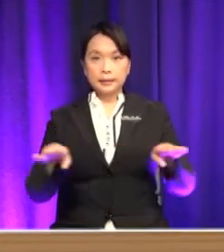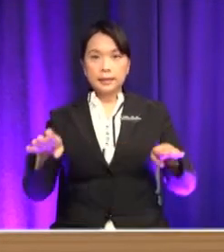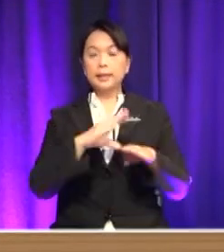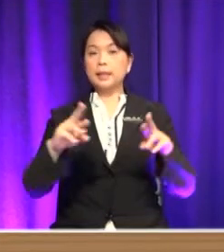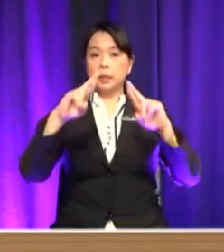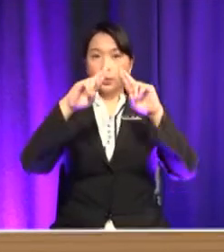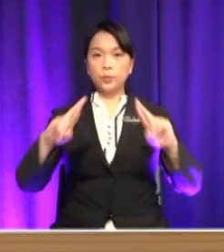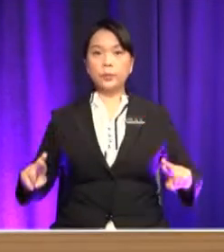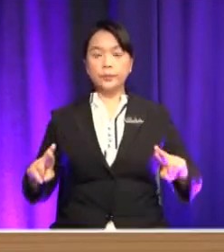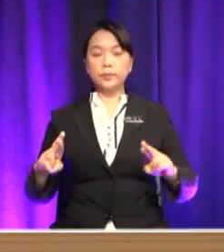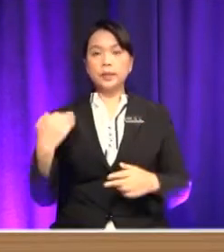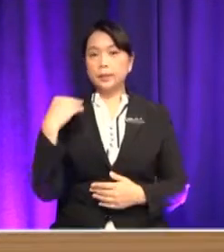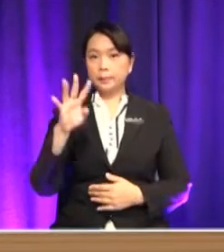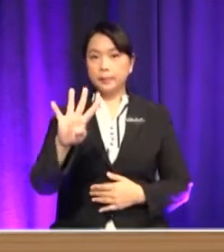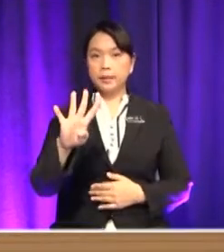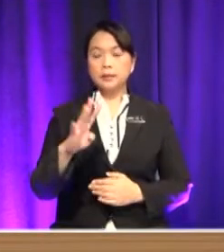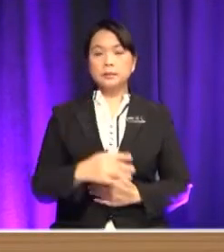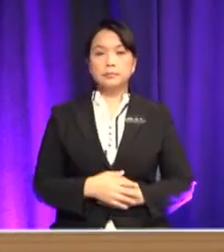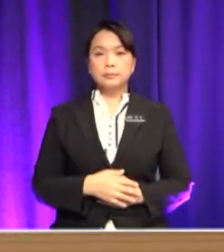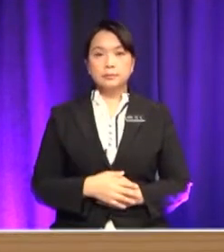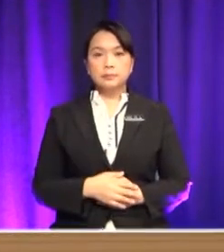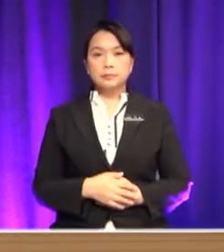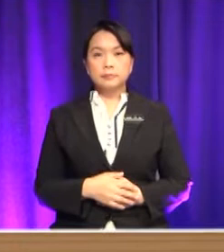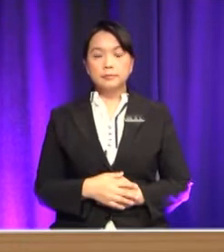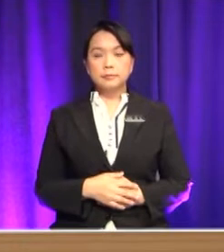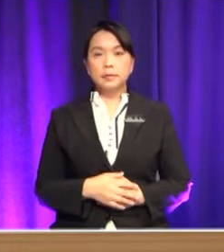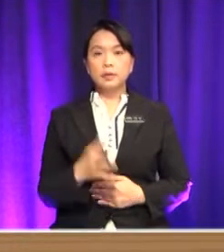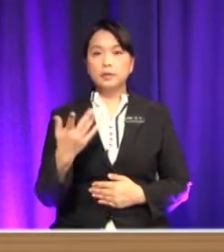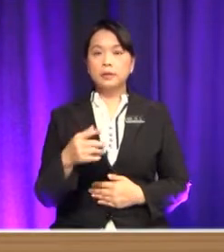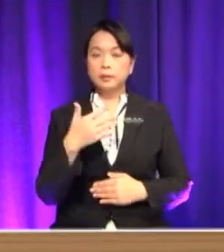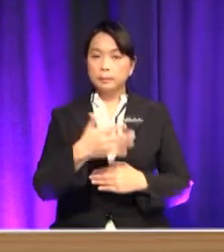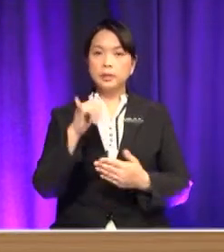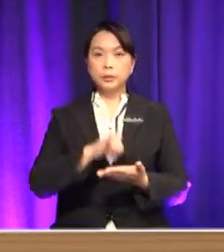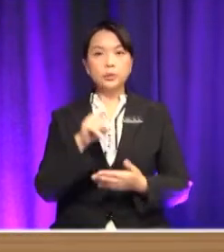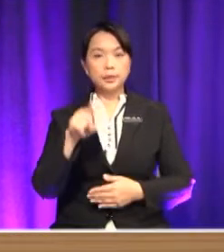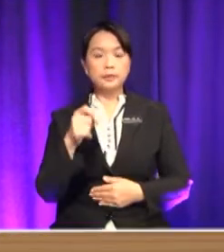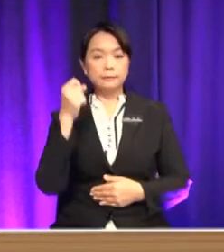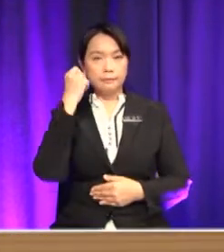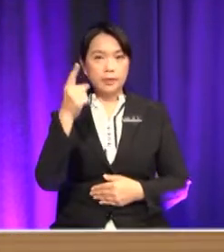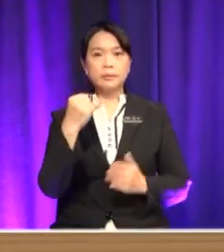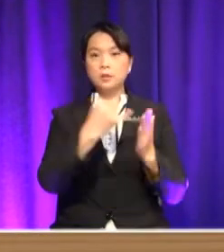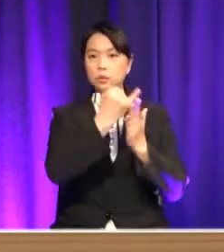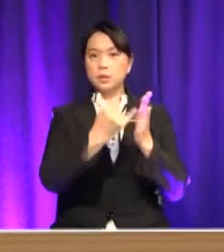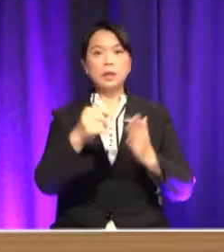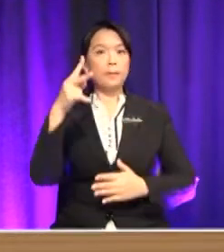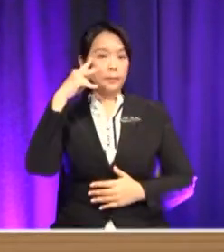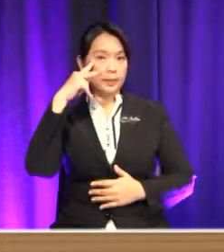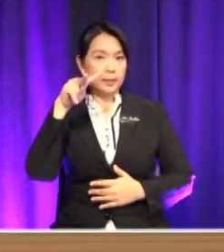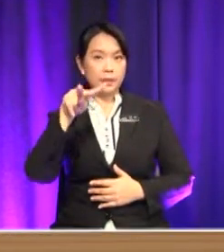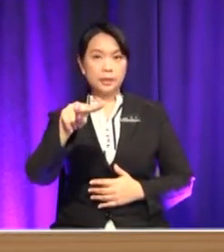Okey, elemen yang kedua yang perlu difahami iaitu lukisan pandangan. Okey,